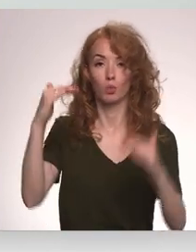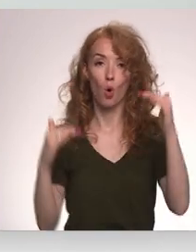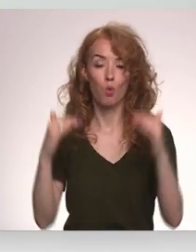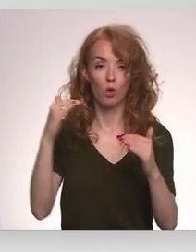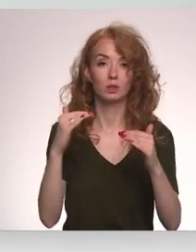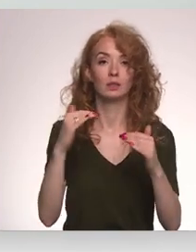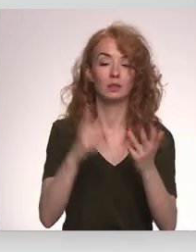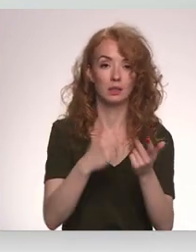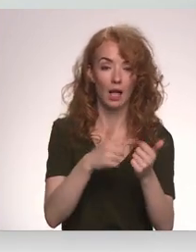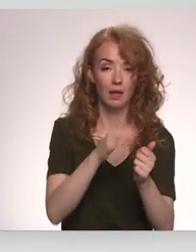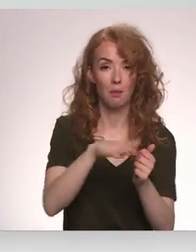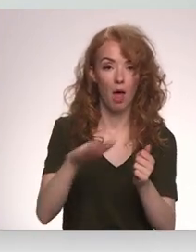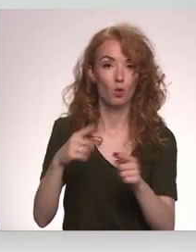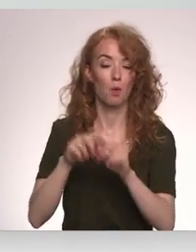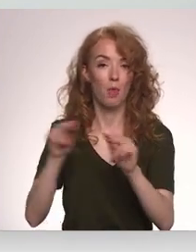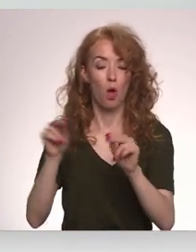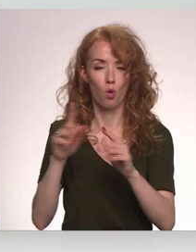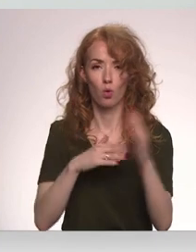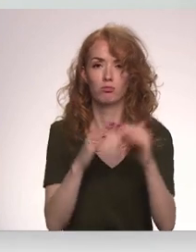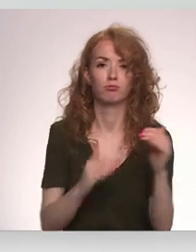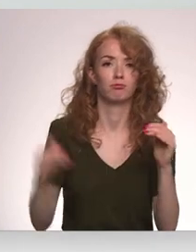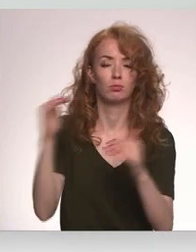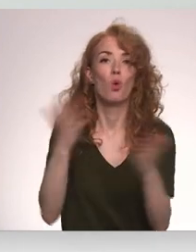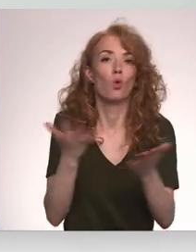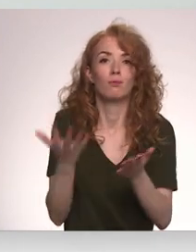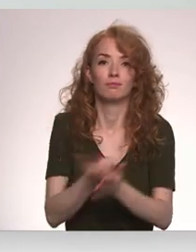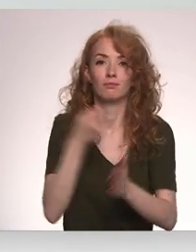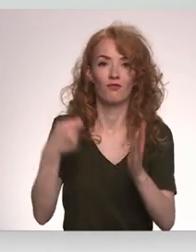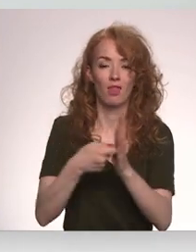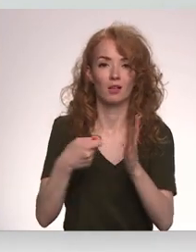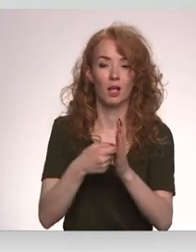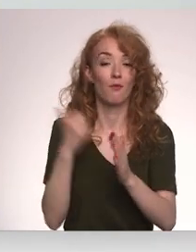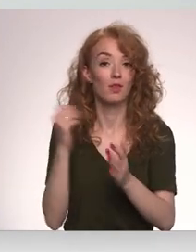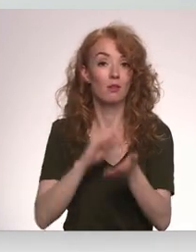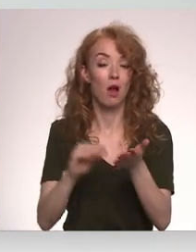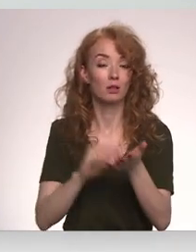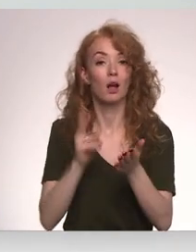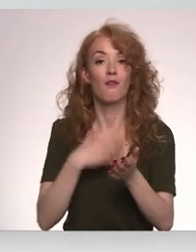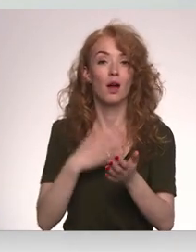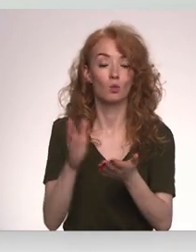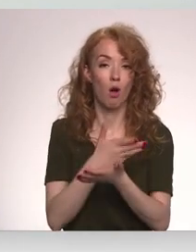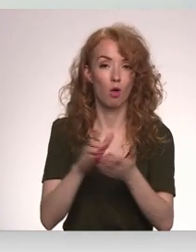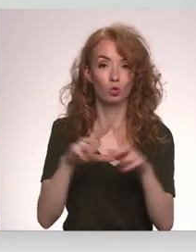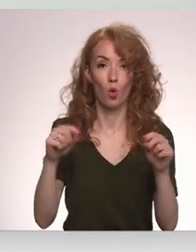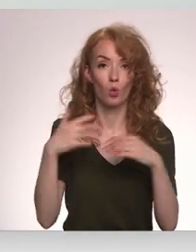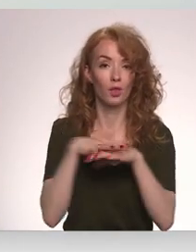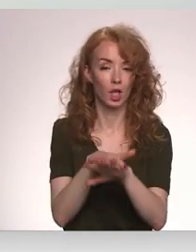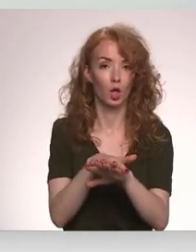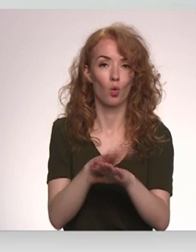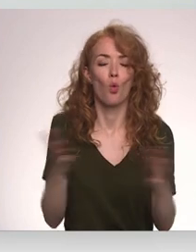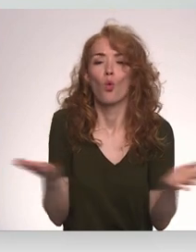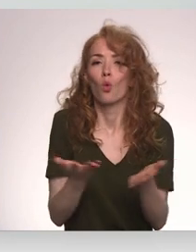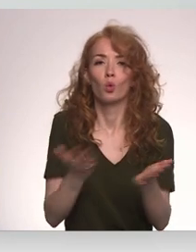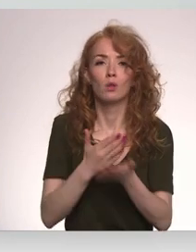pret pedagogu ir ļoti augsta, tad kur šos finansējumu rast, jo viņi norāda, kad ir jākārtot skolu tīkls. Kur